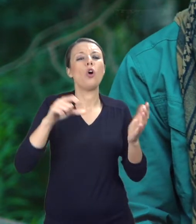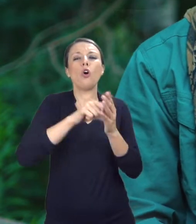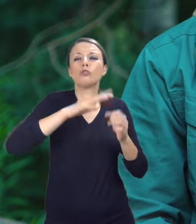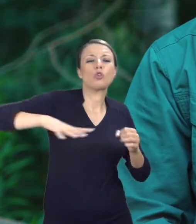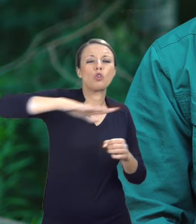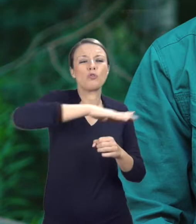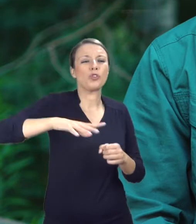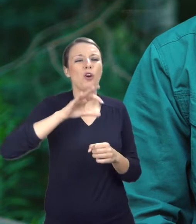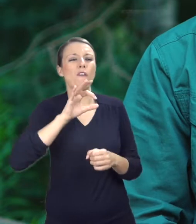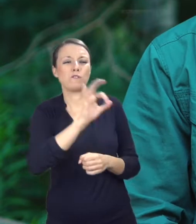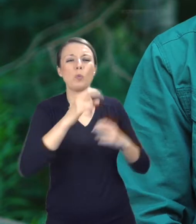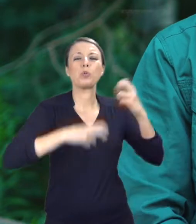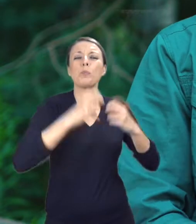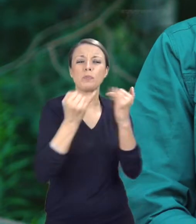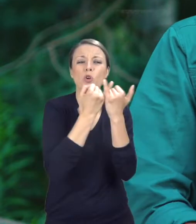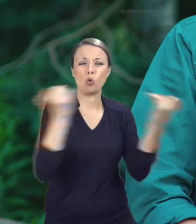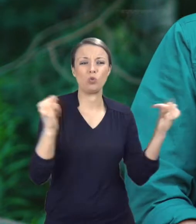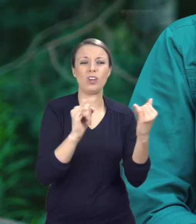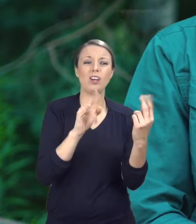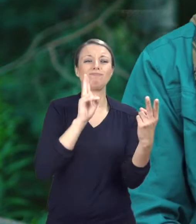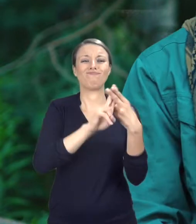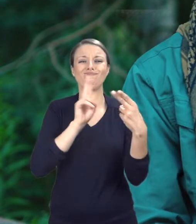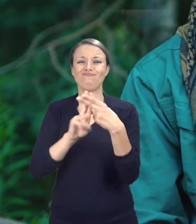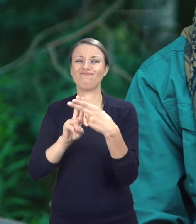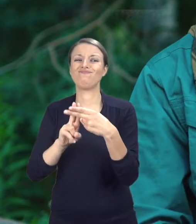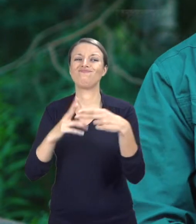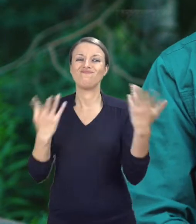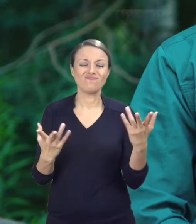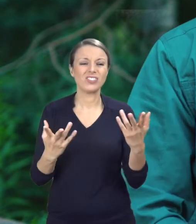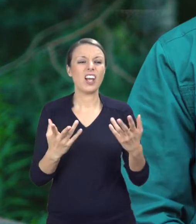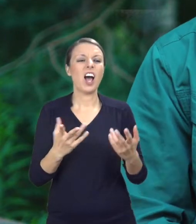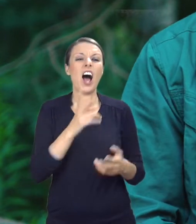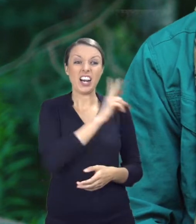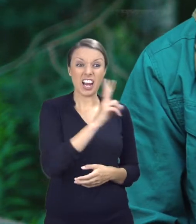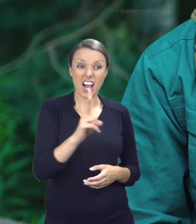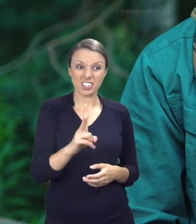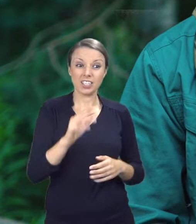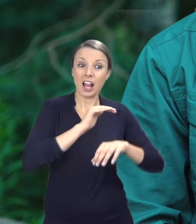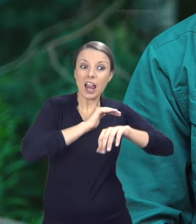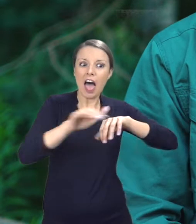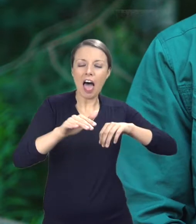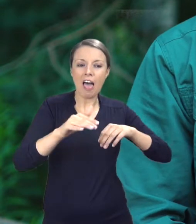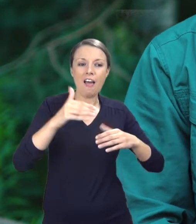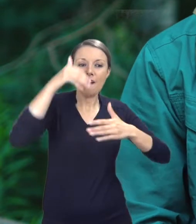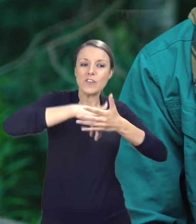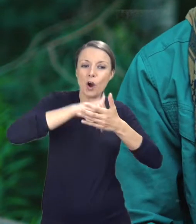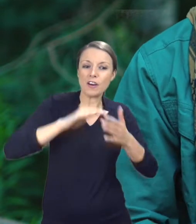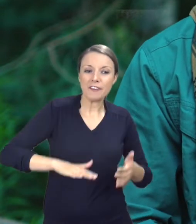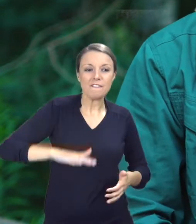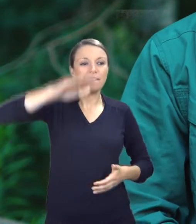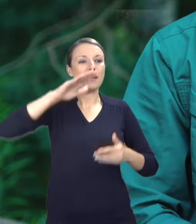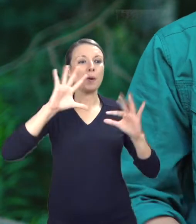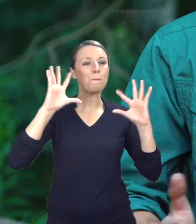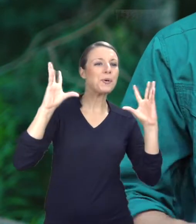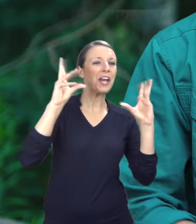patologicznymi. No i nie każdy ma szczęście wyrastać w takim kolorowym świecie, no ale jak już się zje, że tak powiem, tą beczkę dziegciu, to